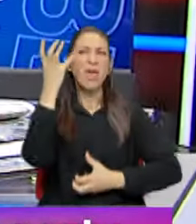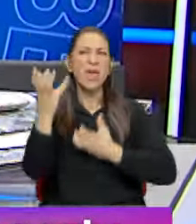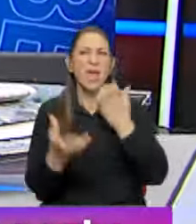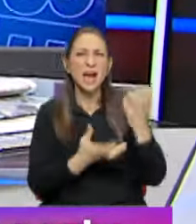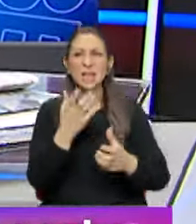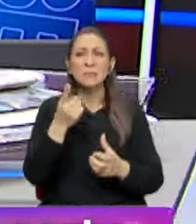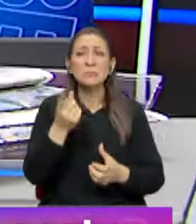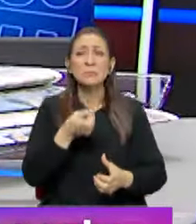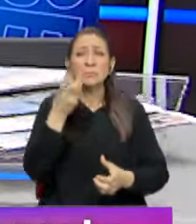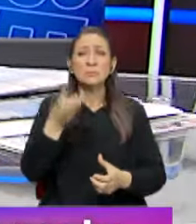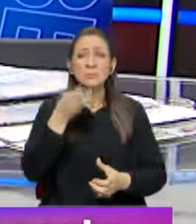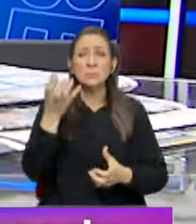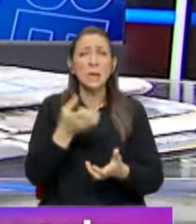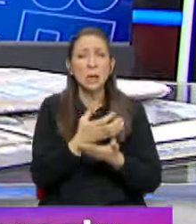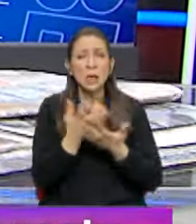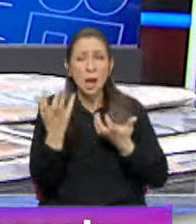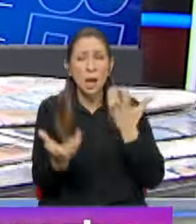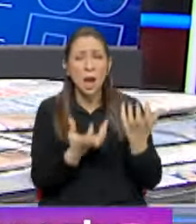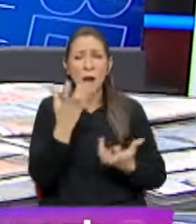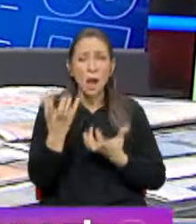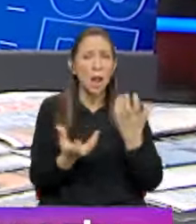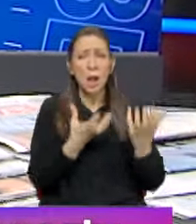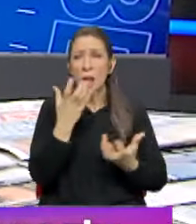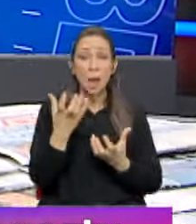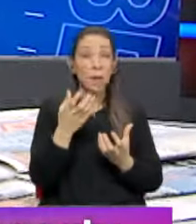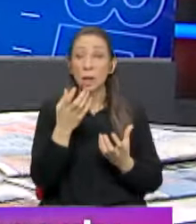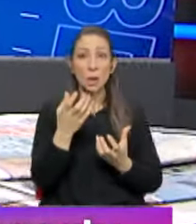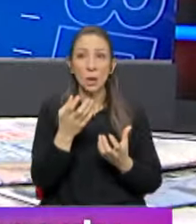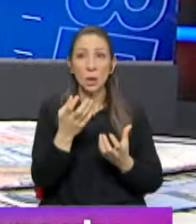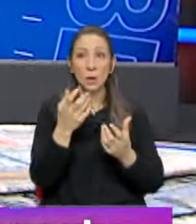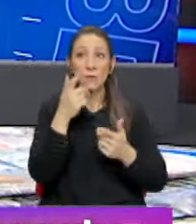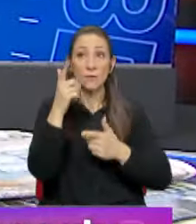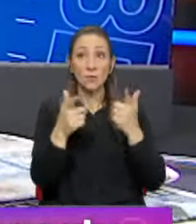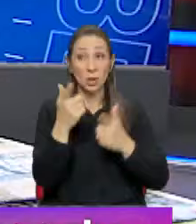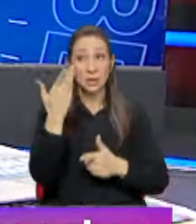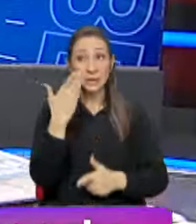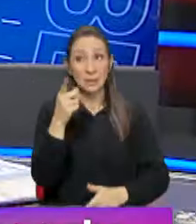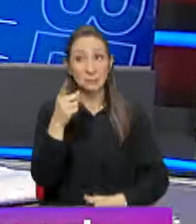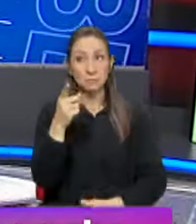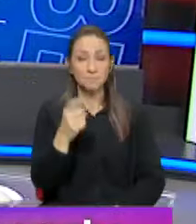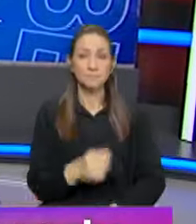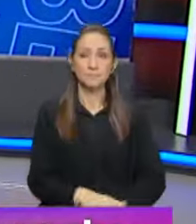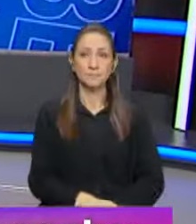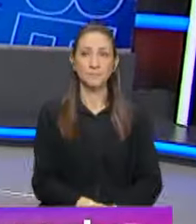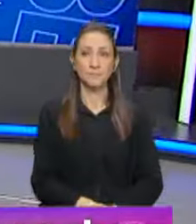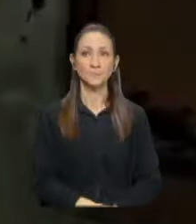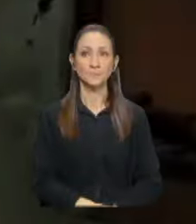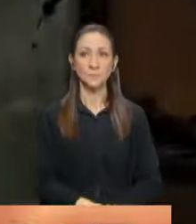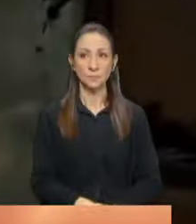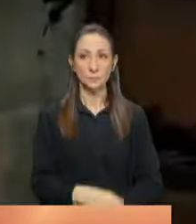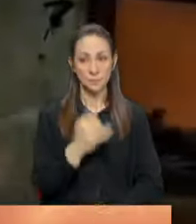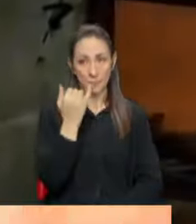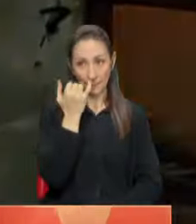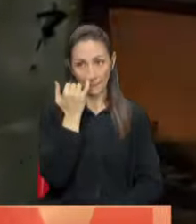yangın, saatlerce devam eden o yangın görüntüleri gelsin ekranlarınıza.